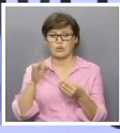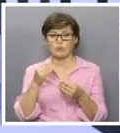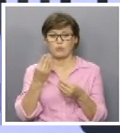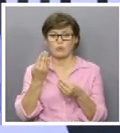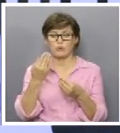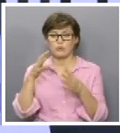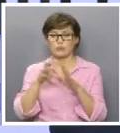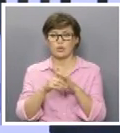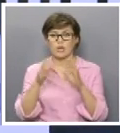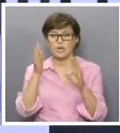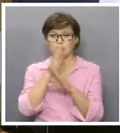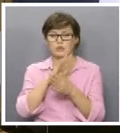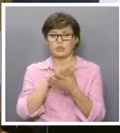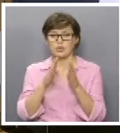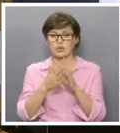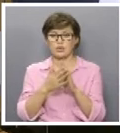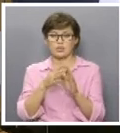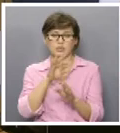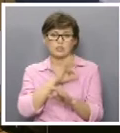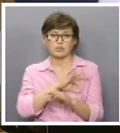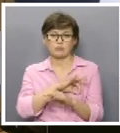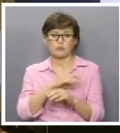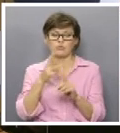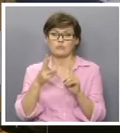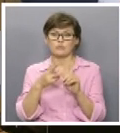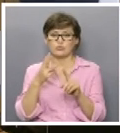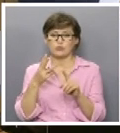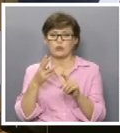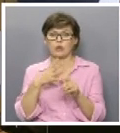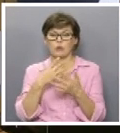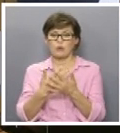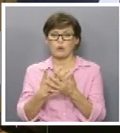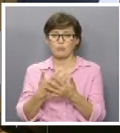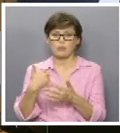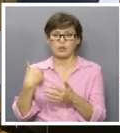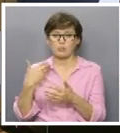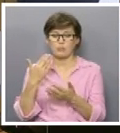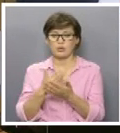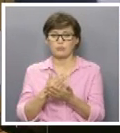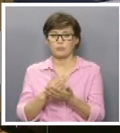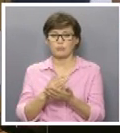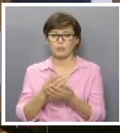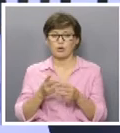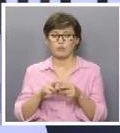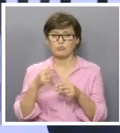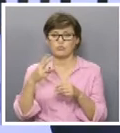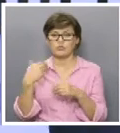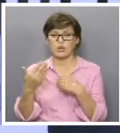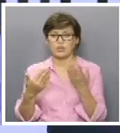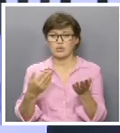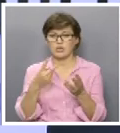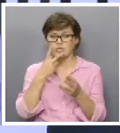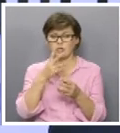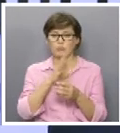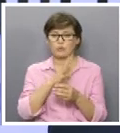бұл сізге экономикалық жағынан тиімді. Үшіншіден, сіз қоғамға пайдаңыз бар. Яғни үш жағынан қарасаңыз